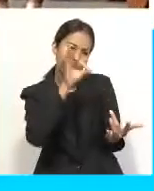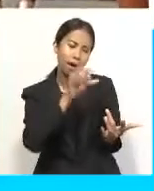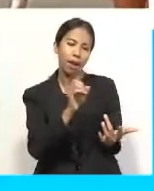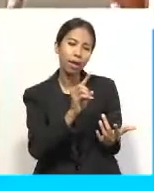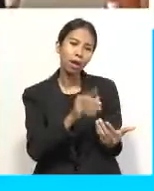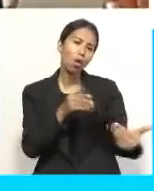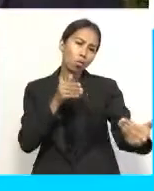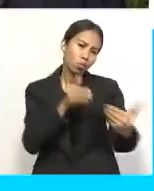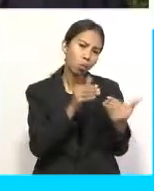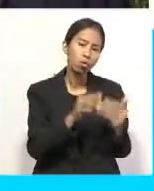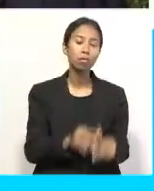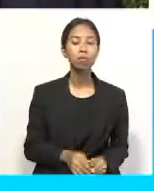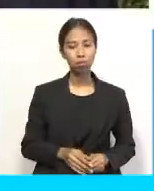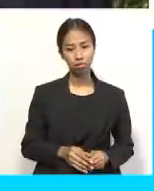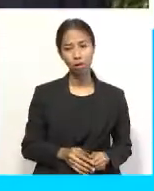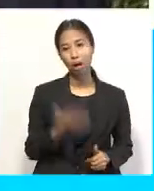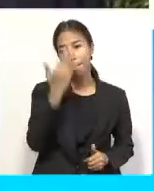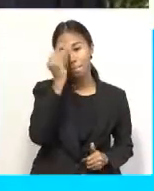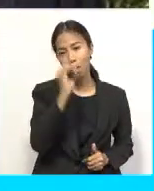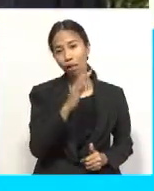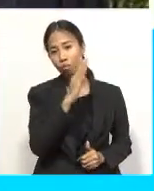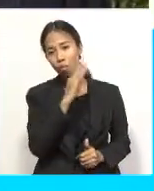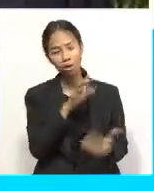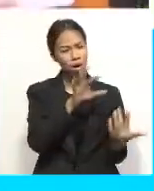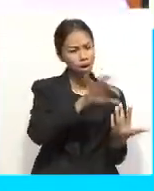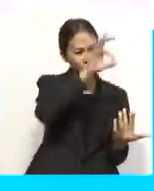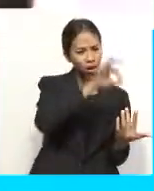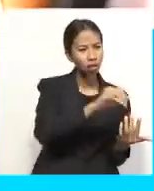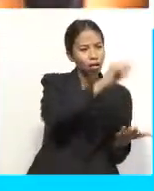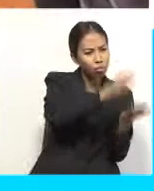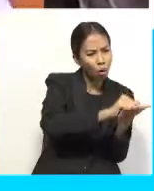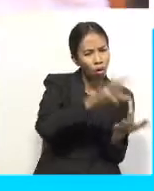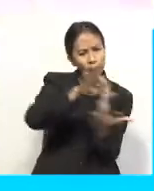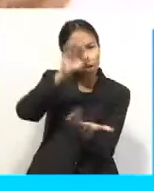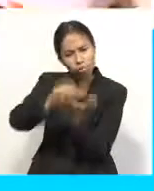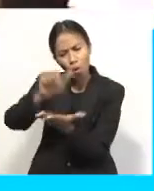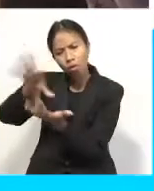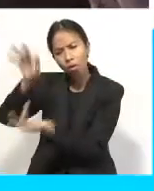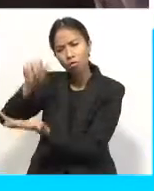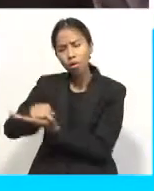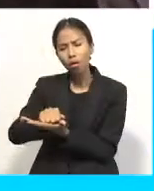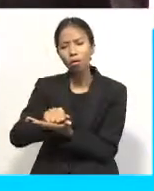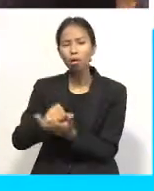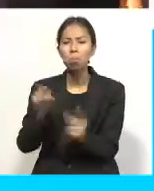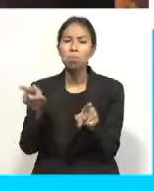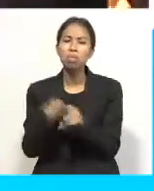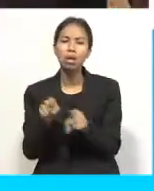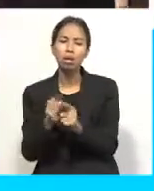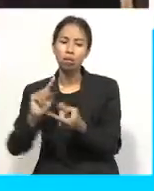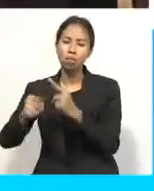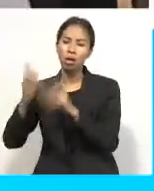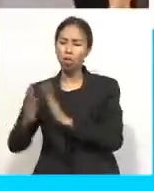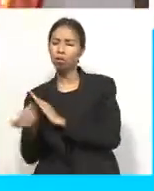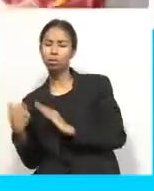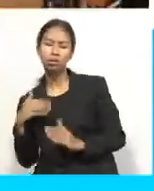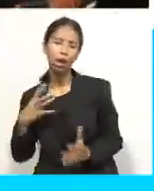าะสมกับสายที่เขาต้องการเพราะว่าการที่เขาเผื่อเลือกหรือการเผื่อลงคณะอื่นเผื่อไว้เนี่ยมันเป็นการกันสิทธิ์แล้วซึ่งรูปแบบ Caring House